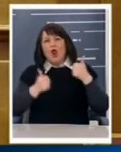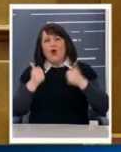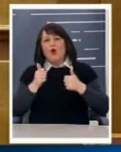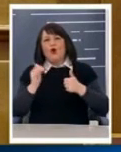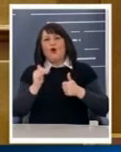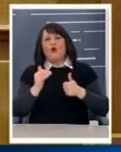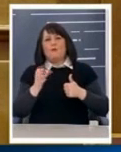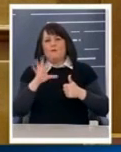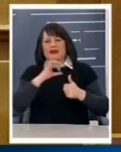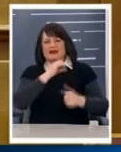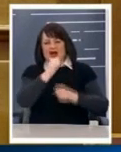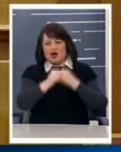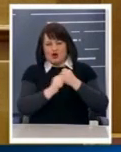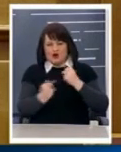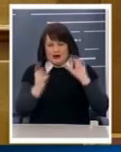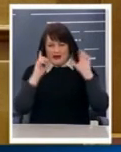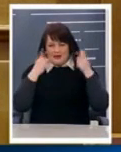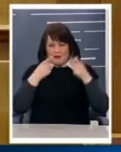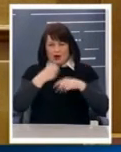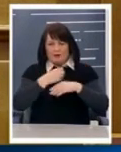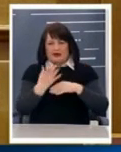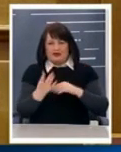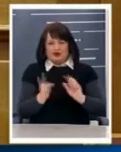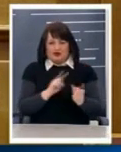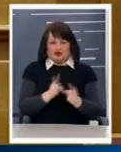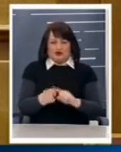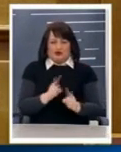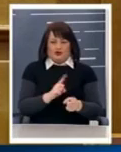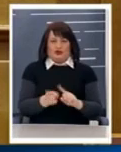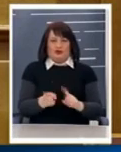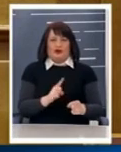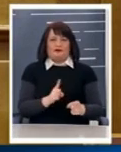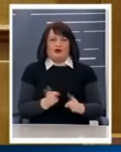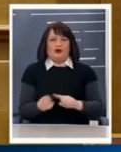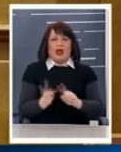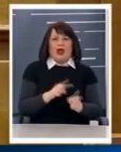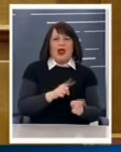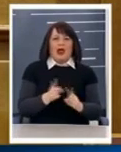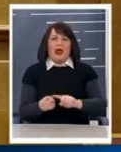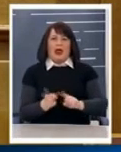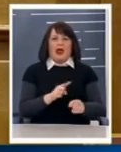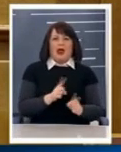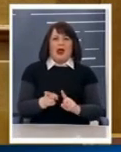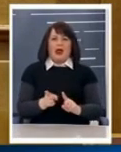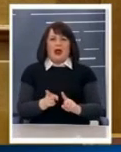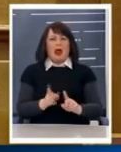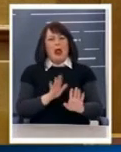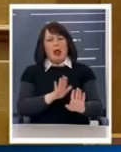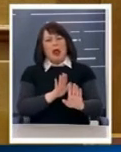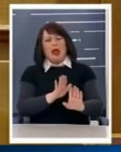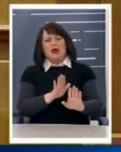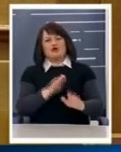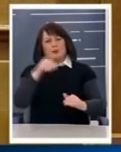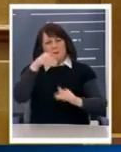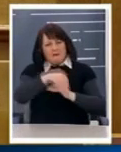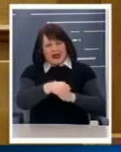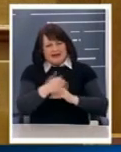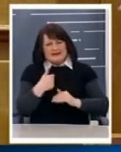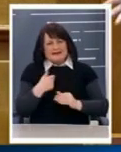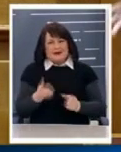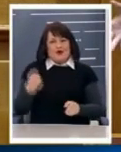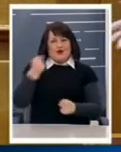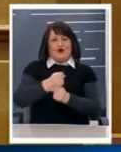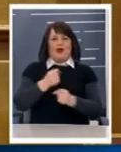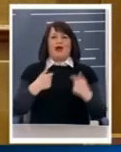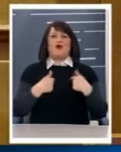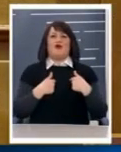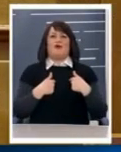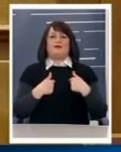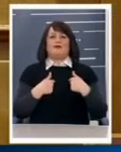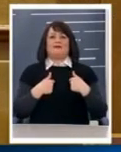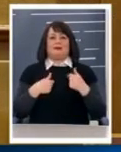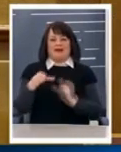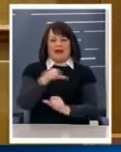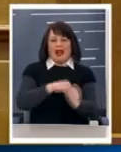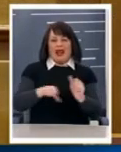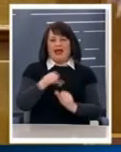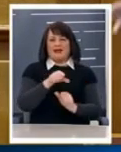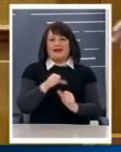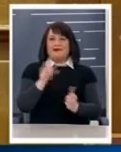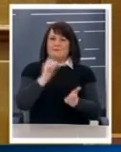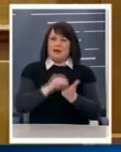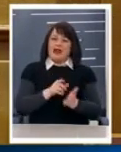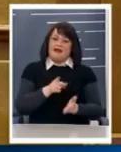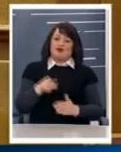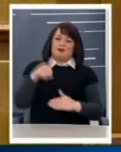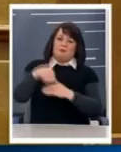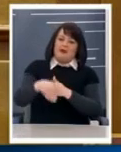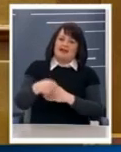Πασόκ αυτό το χορό παίζανε, αυτή την τραμπάλα. Σου λέει άστονε, αυτός θα πέσει, ποιος άλλος, θα έρθει εγώ. Αν